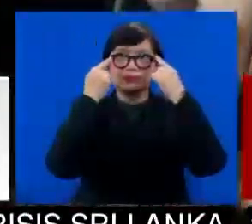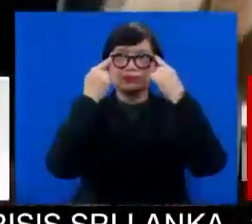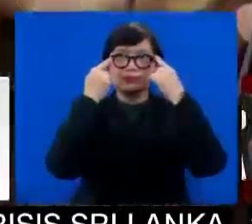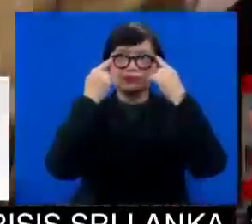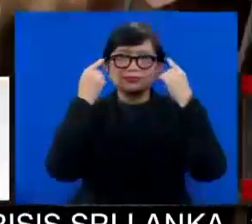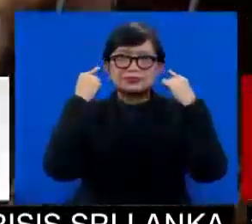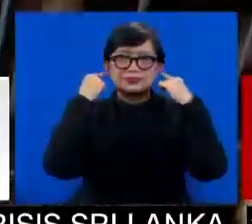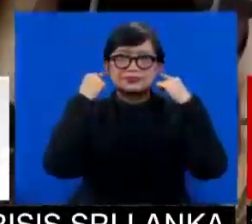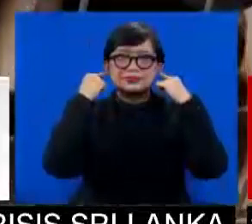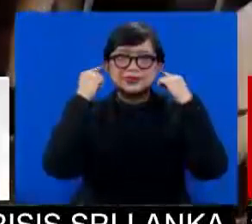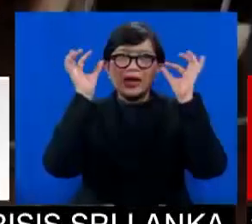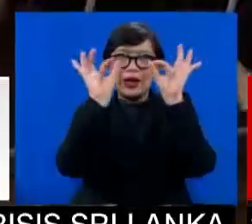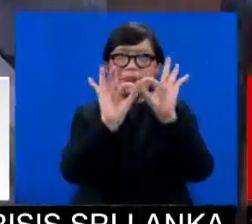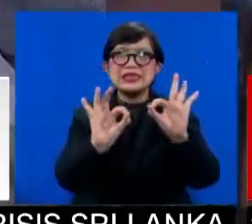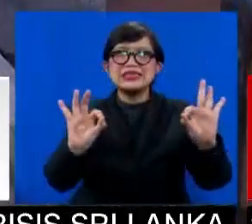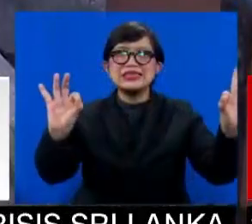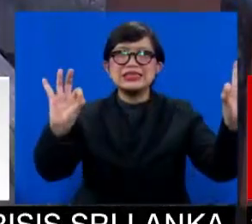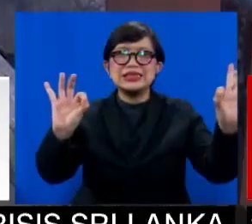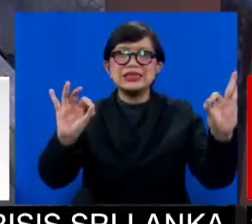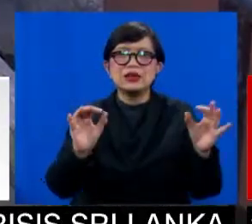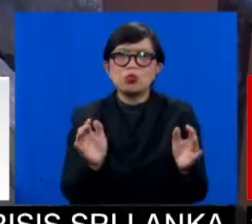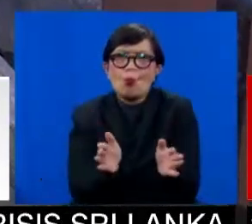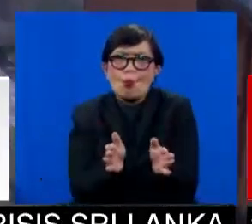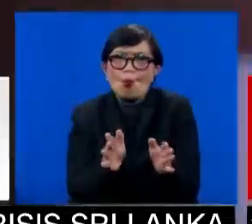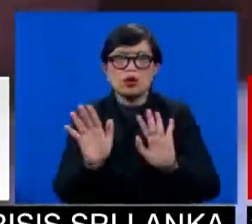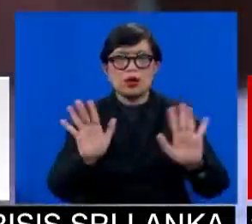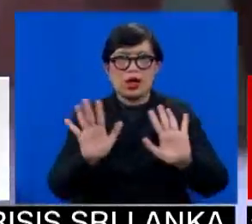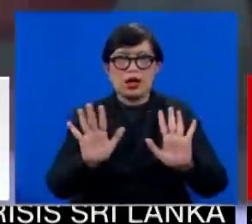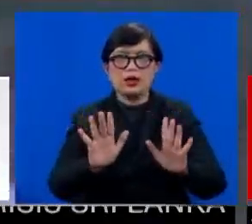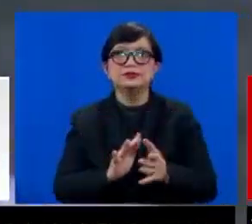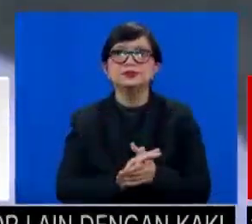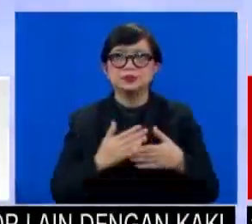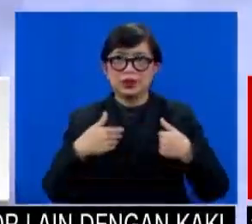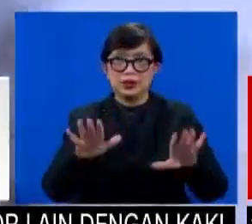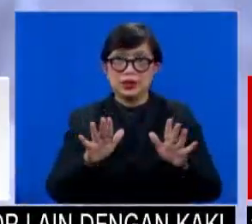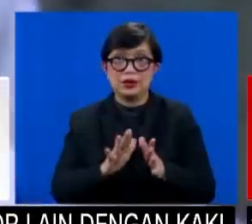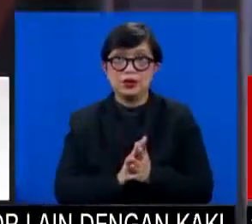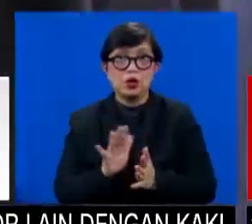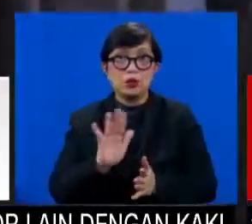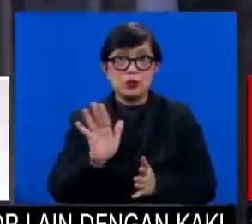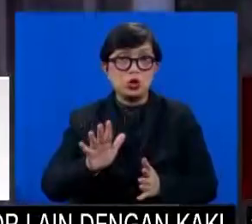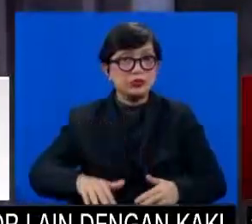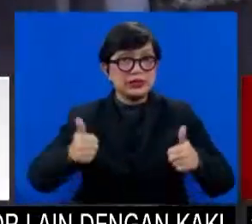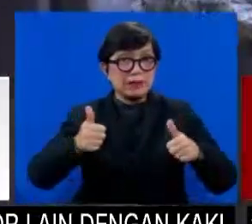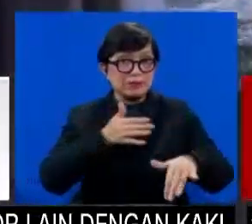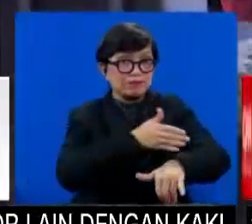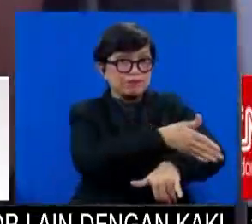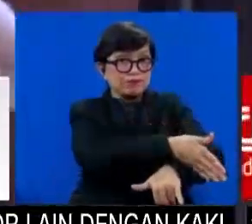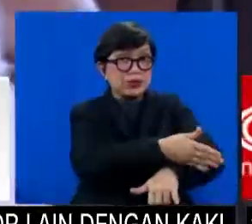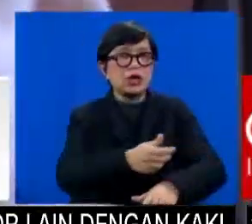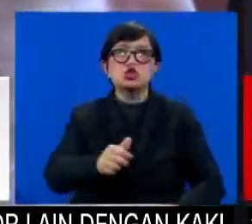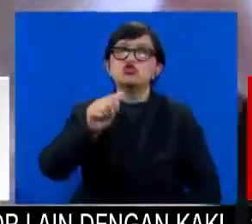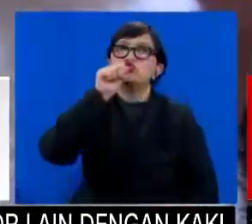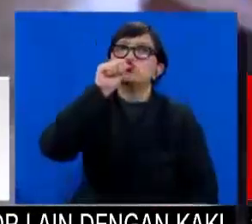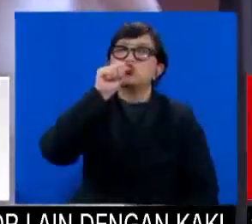normal, serta tidak terlampau kurus. Satwa yang belum cukup umur untuk menjadi hewan kurban diberi susu 4-5 kali